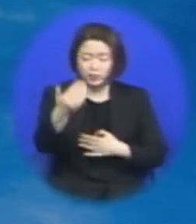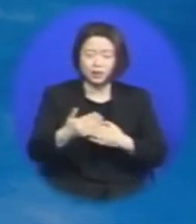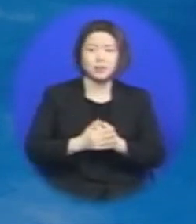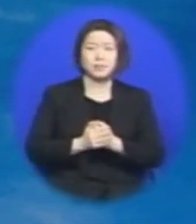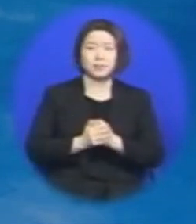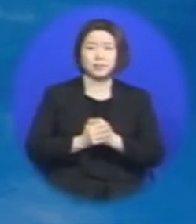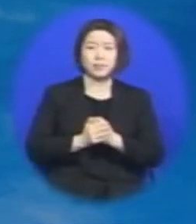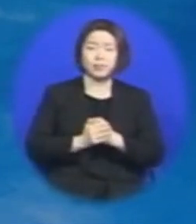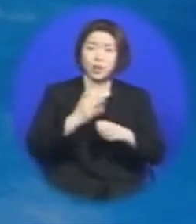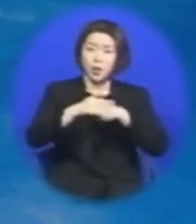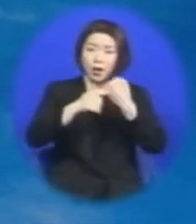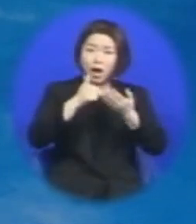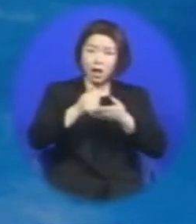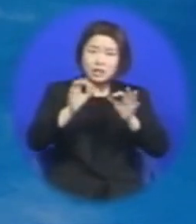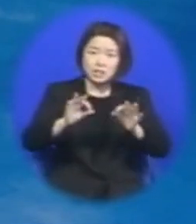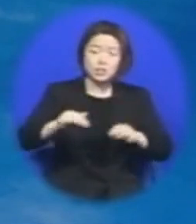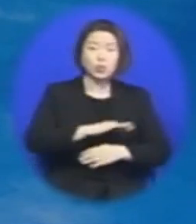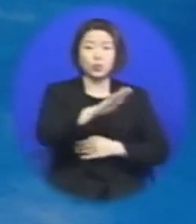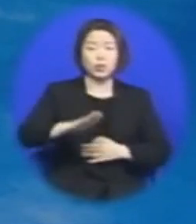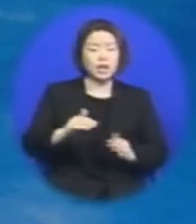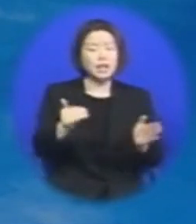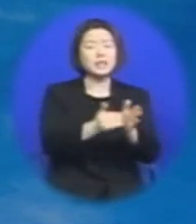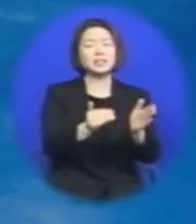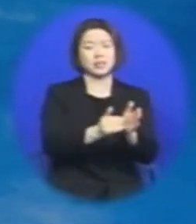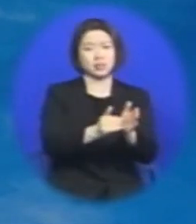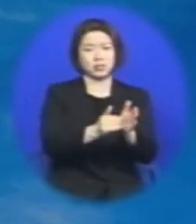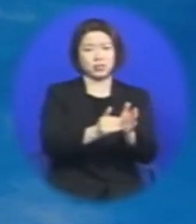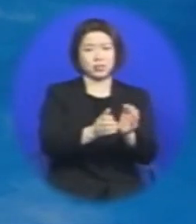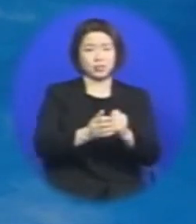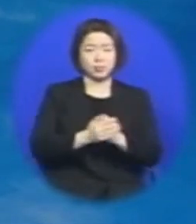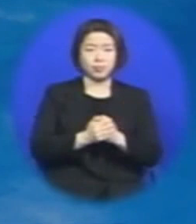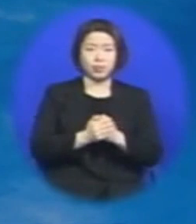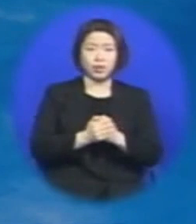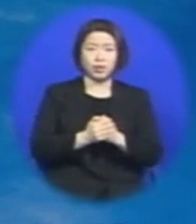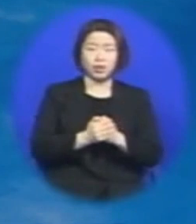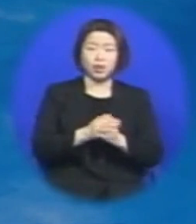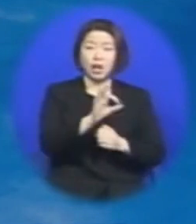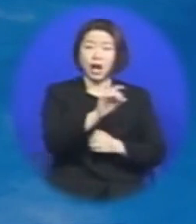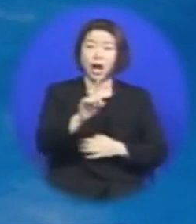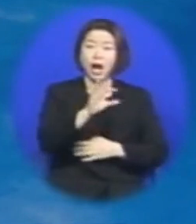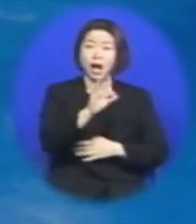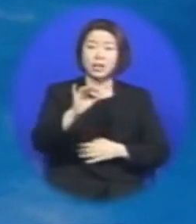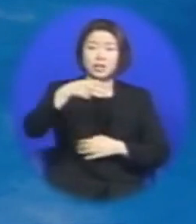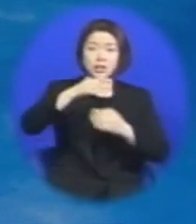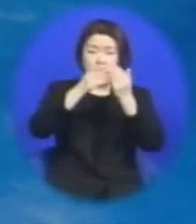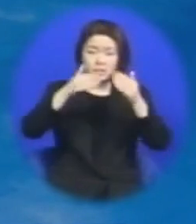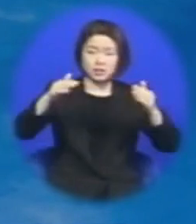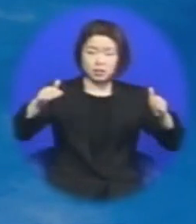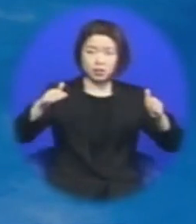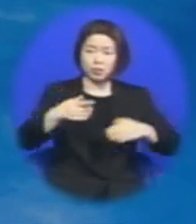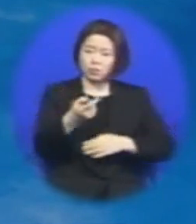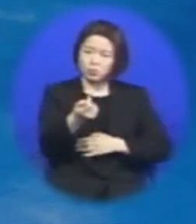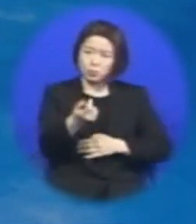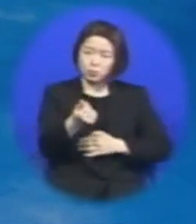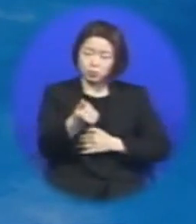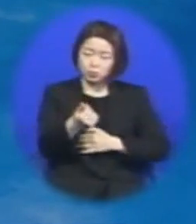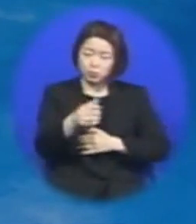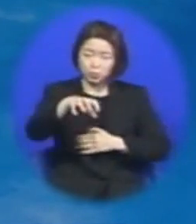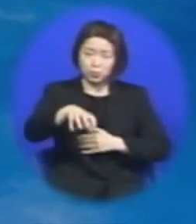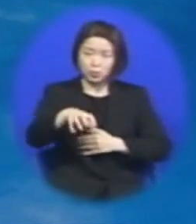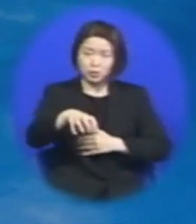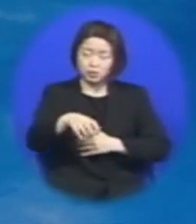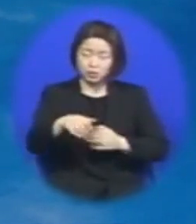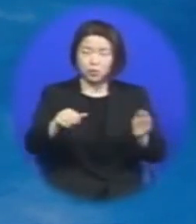일이에요 하나님 이제 우리 끝났어요 아니 아이 성에서 조그만 성에서 겨우 진 건데 하나님 우리